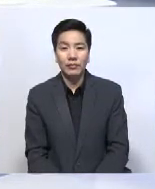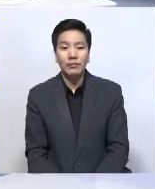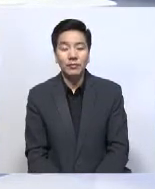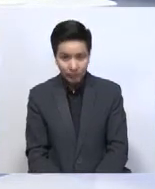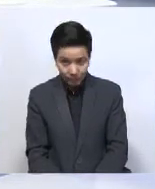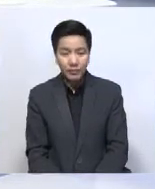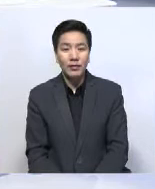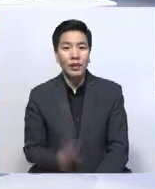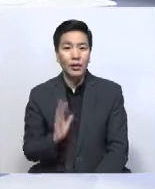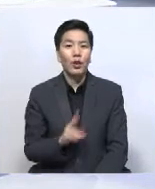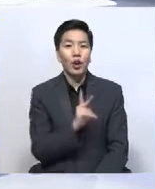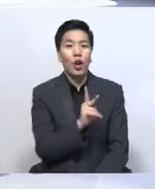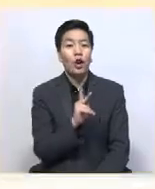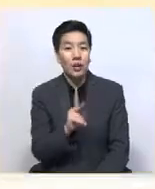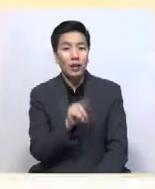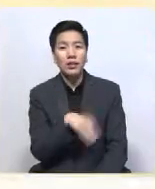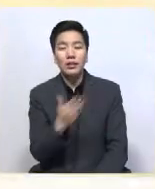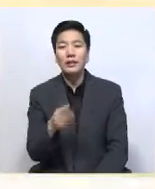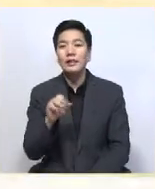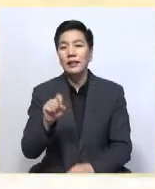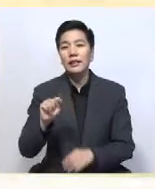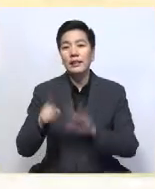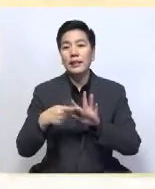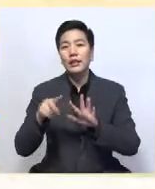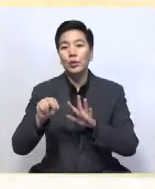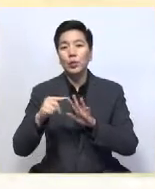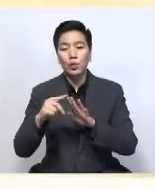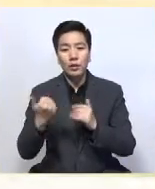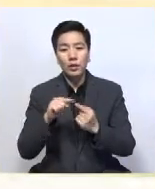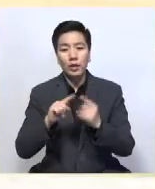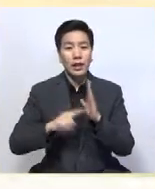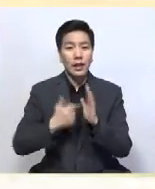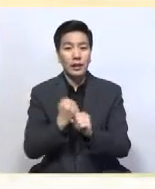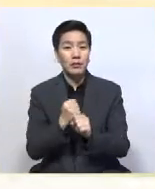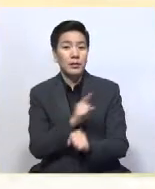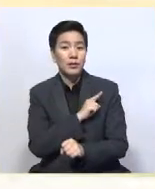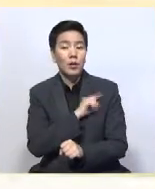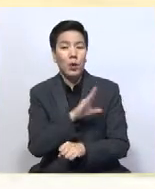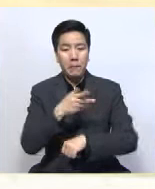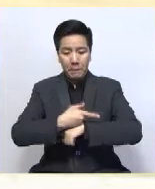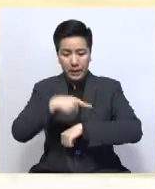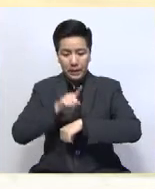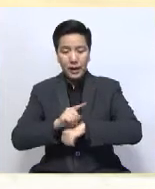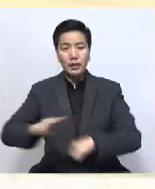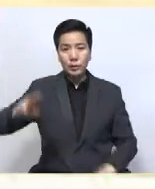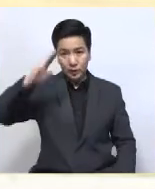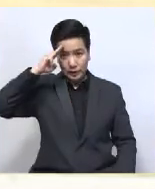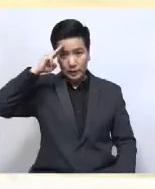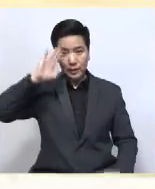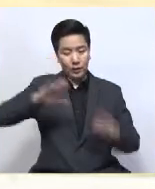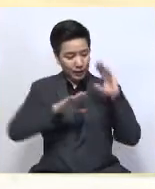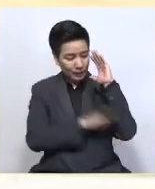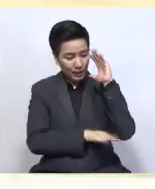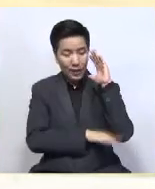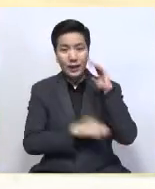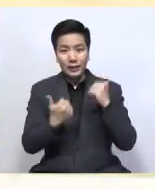ค่ะคุณกรองแก้วและคุณสถานุคะหลังจากเสร็จสิ้นภารกิจแรกค่ะที่เป็นท่านนายกรัฐมนตรีเป็นประธานเปิดงานชุมนุมลูกเสือจังหวัดชายแดนภาคใต้ครั้